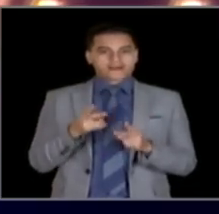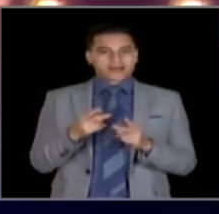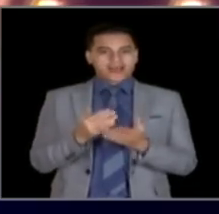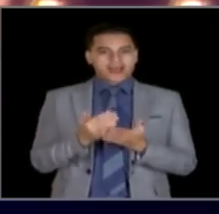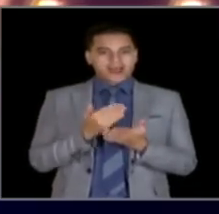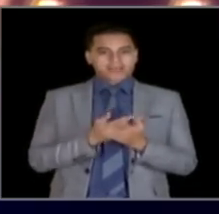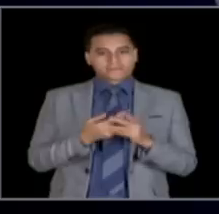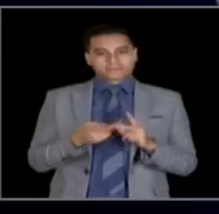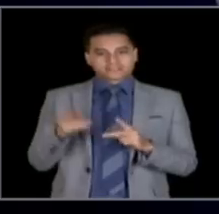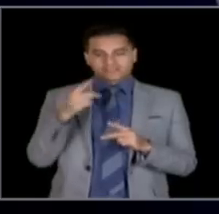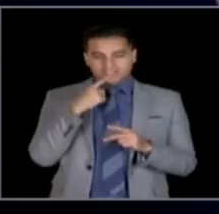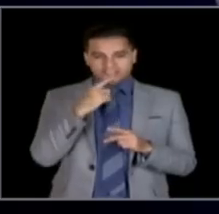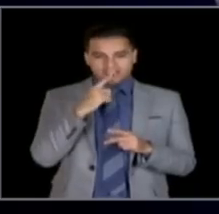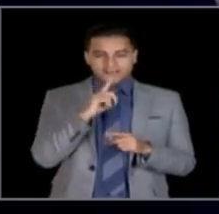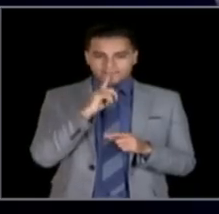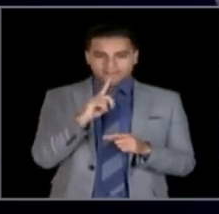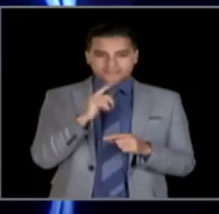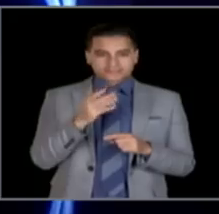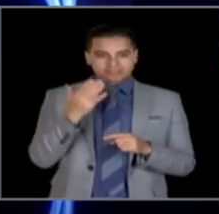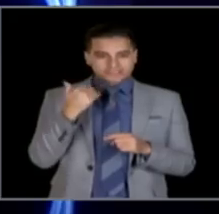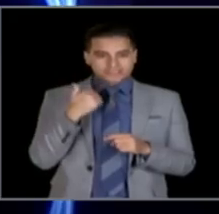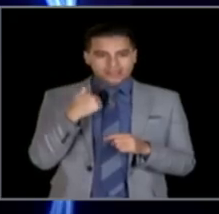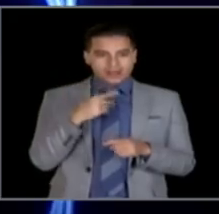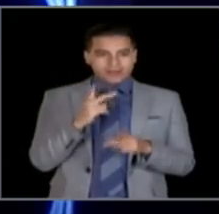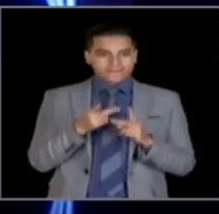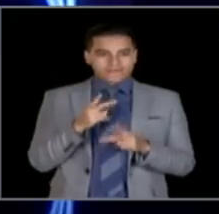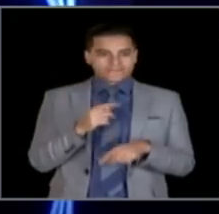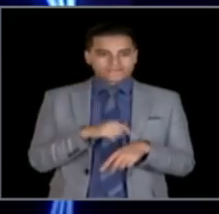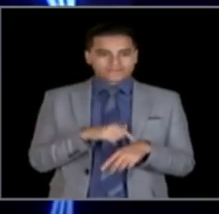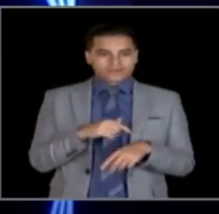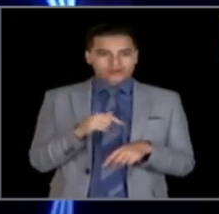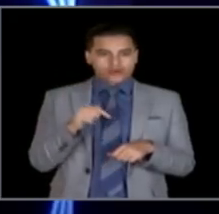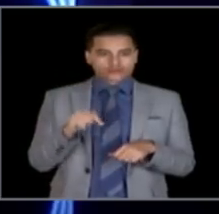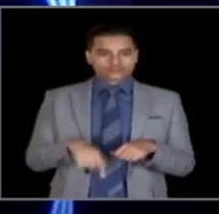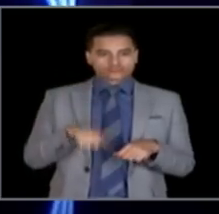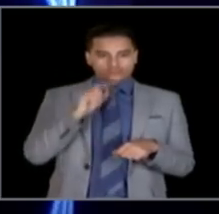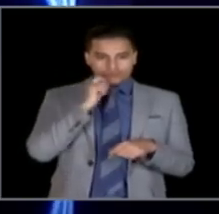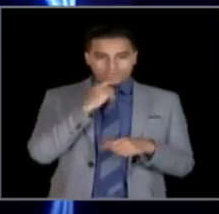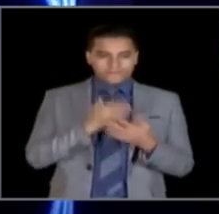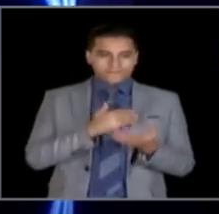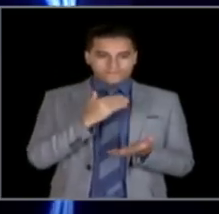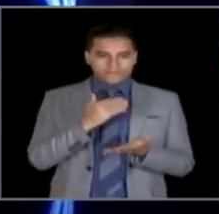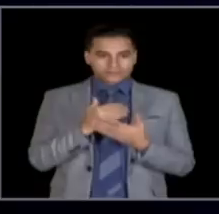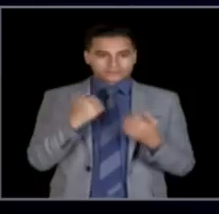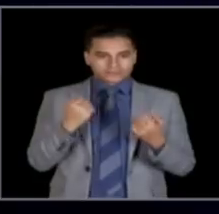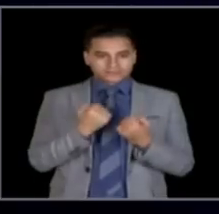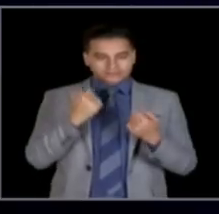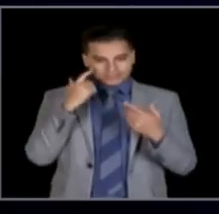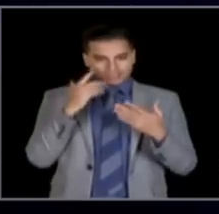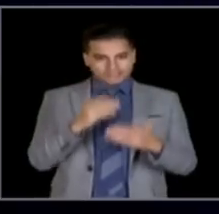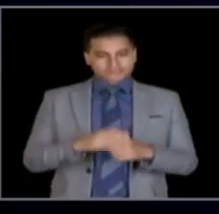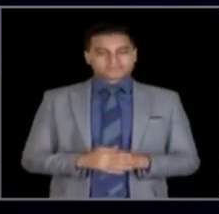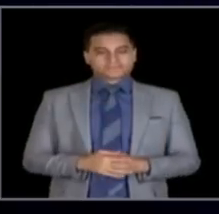نرجع اسكندريه، لكن برضو زي المره احنا الاحتفال ما بياخدش اكتر من نفس اليوم، وبنبدا بعدها في التفكير في اللي جاي. جميل